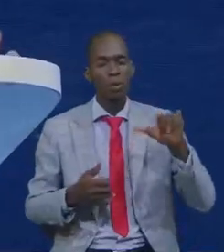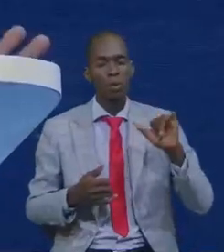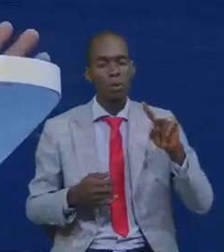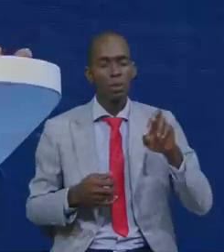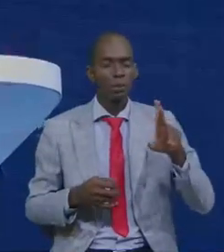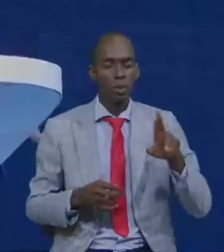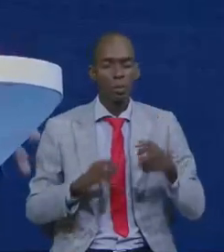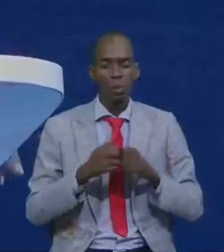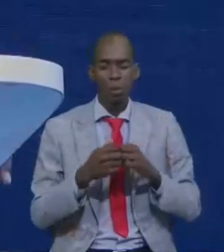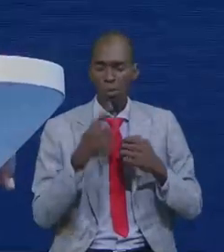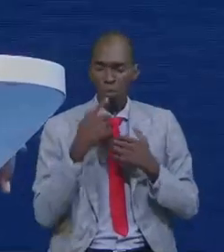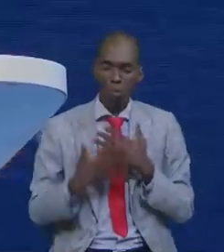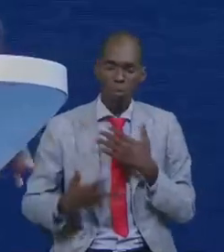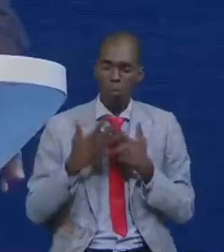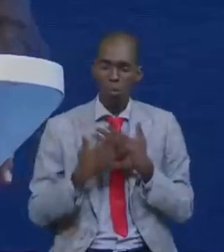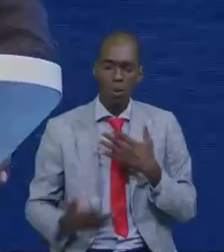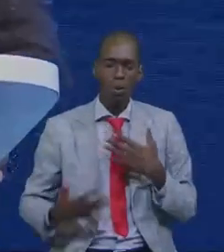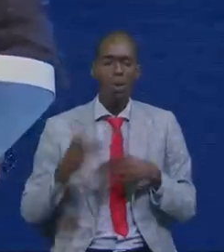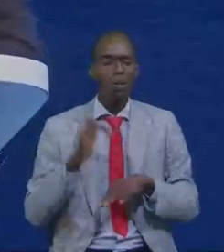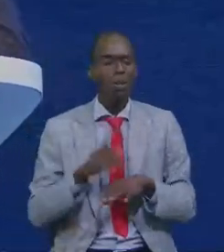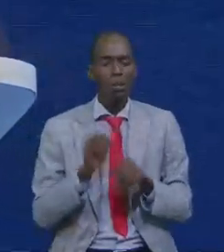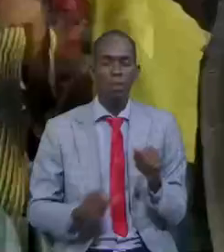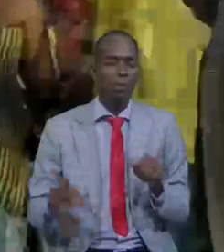saignement, touche chacun maintenant.